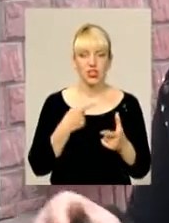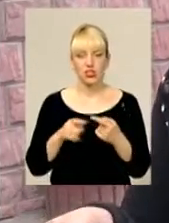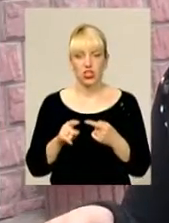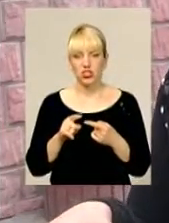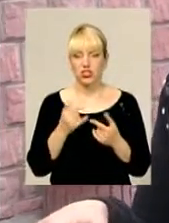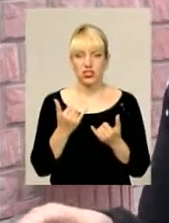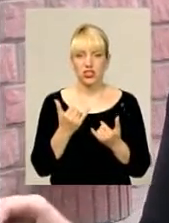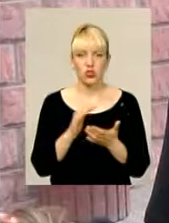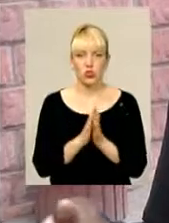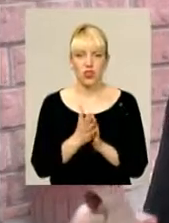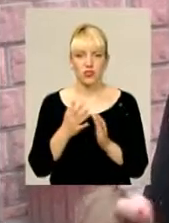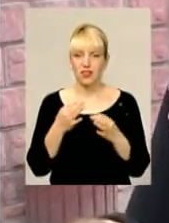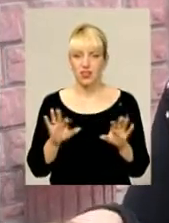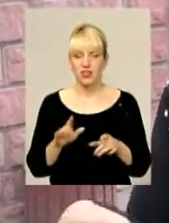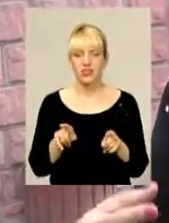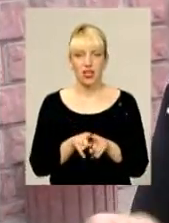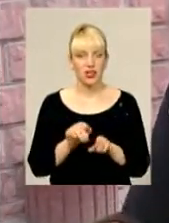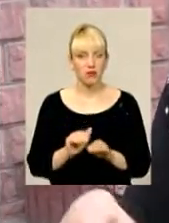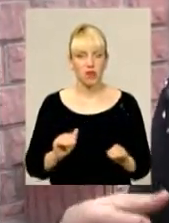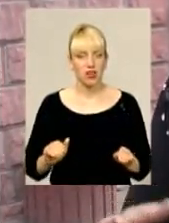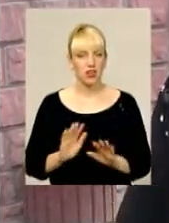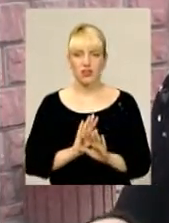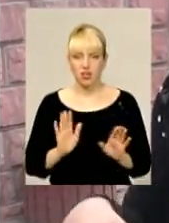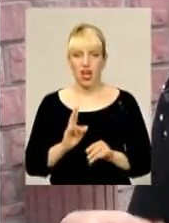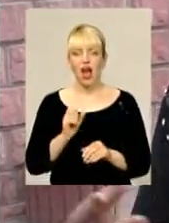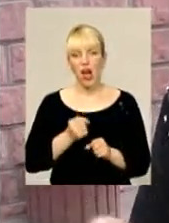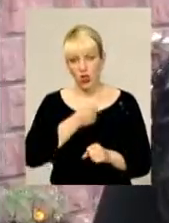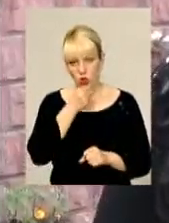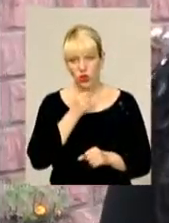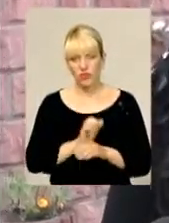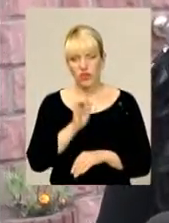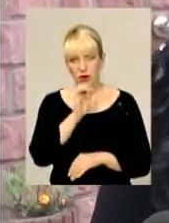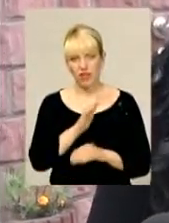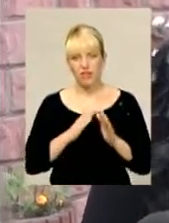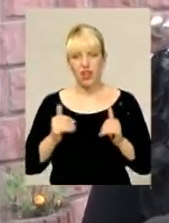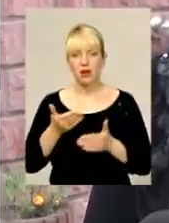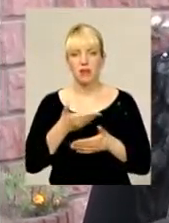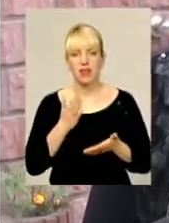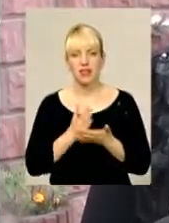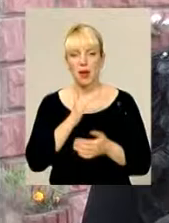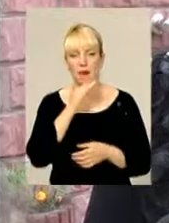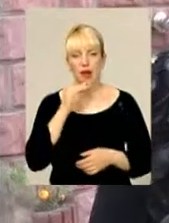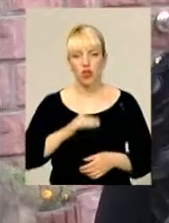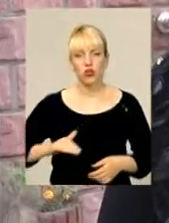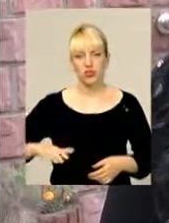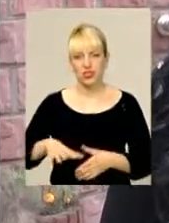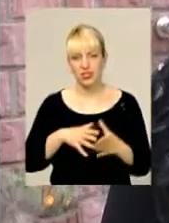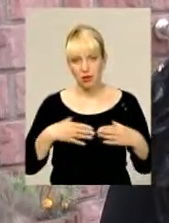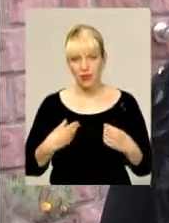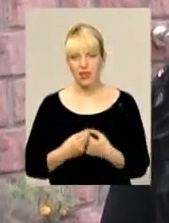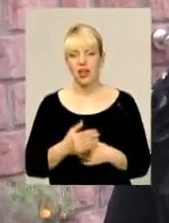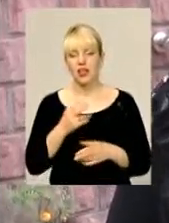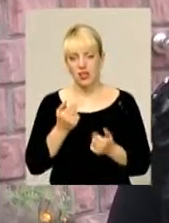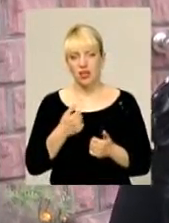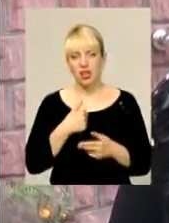не дозволяє? З цими маленькими – ні. Доросліших, то відправляємо в лагер. Так. Ми як багатодітна сім'я, так, нам